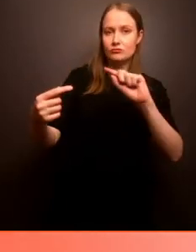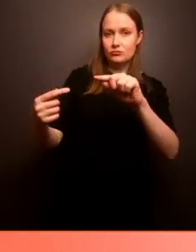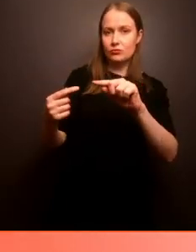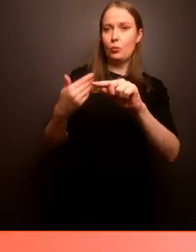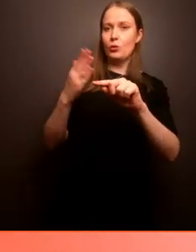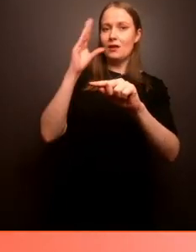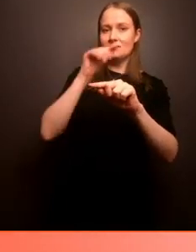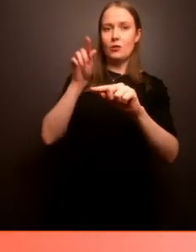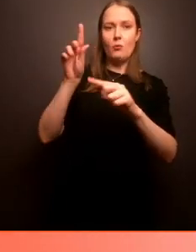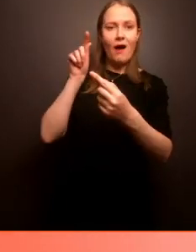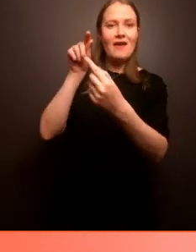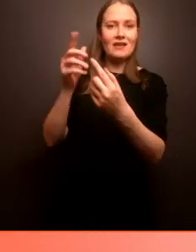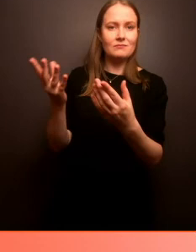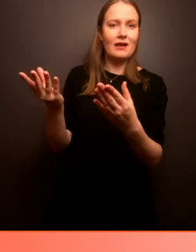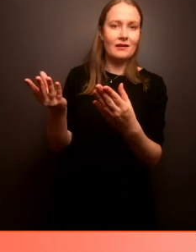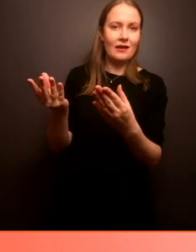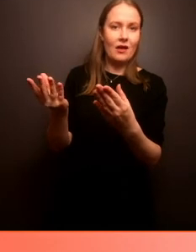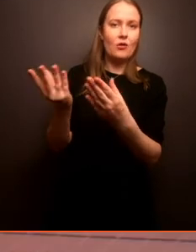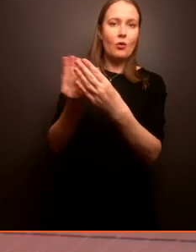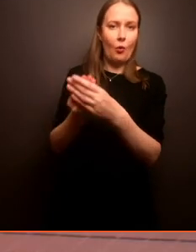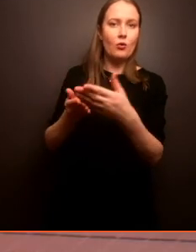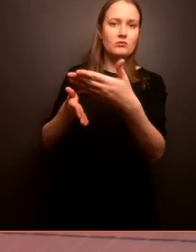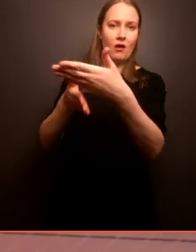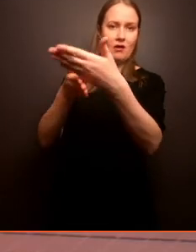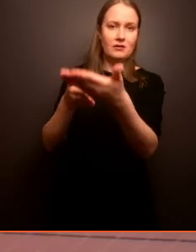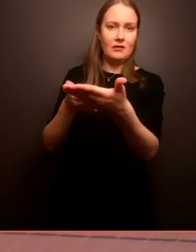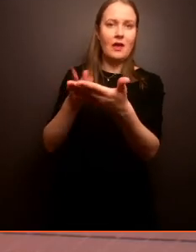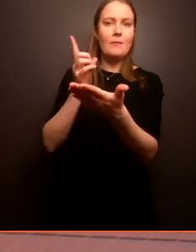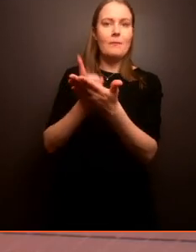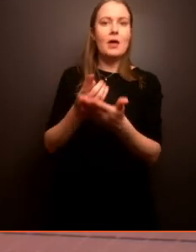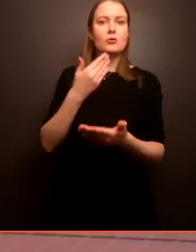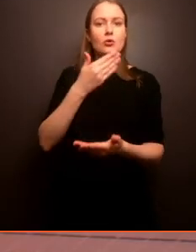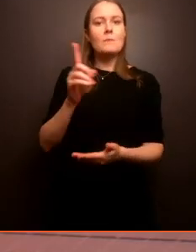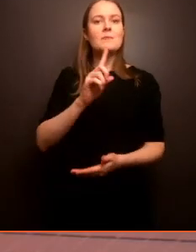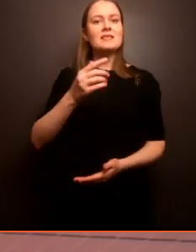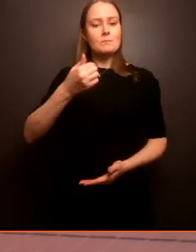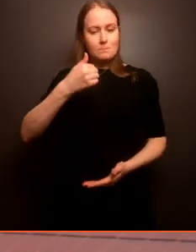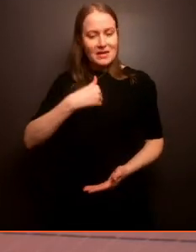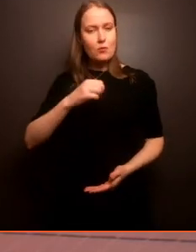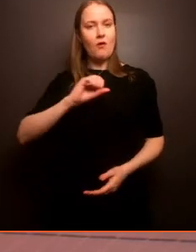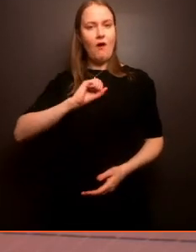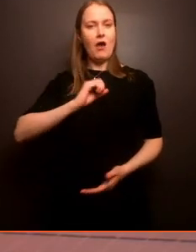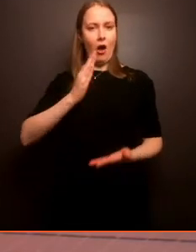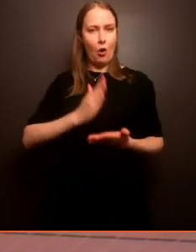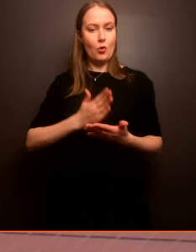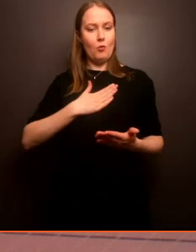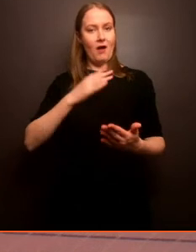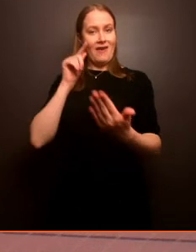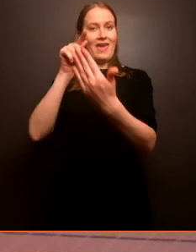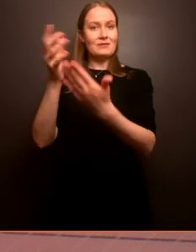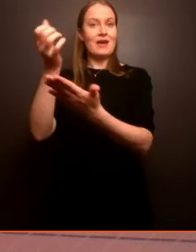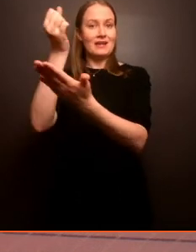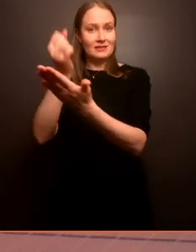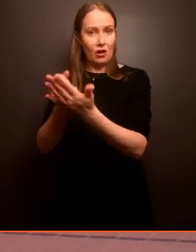on see, et mida mul selleks vaja on. Ehk siis küsi, mida sul vaja on, et sa saaksid oma eesmärke saavutada. Ehk siis selge